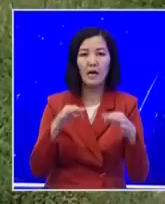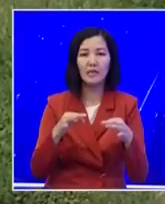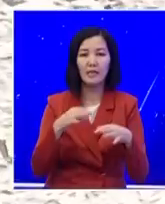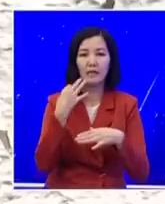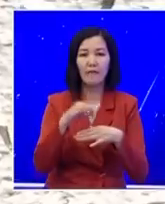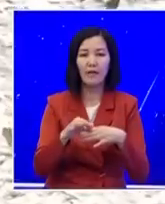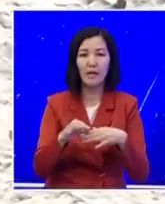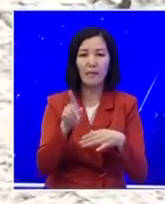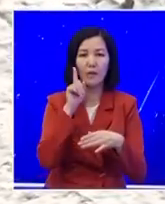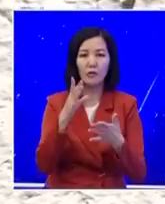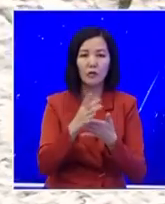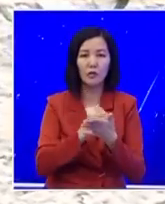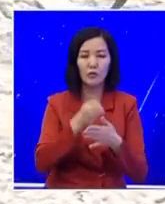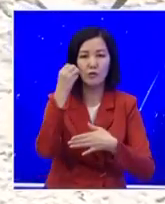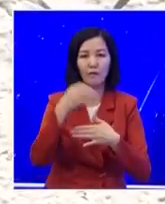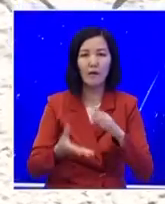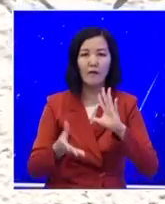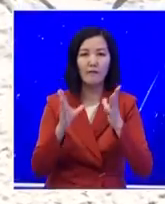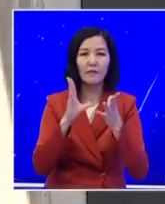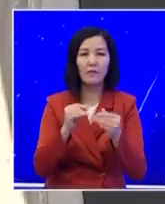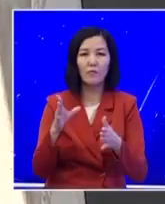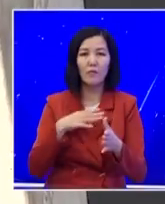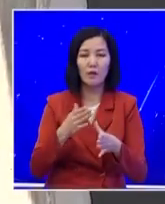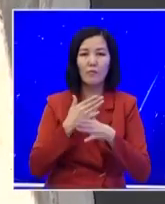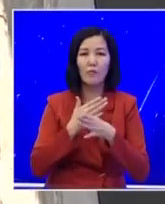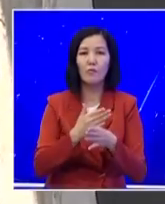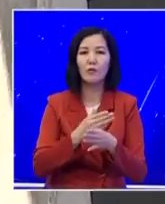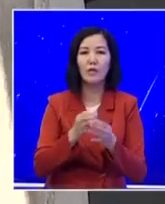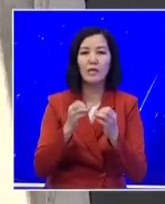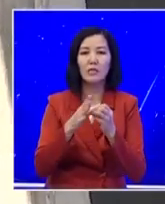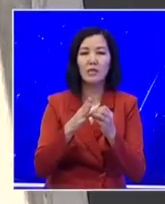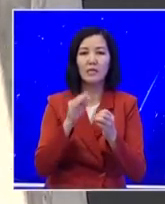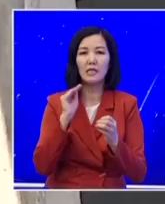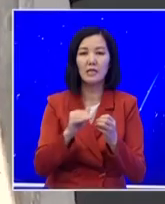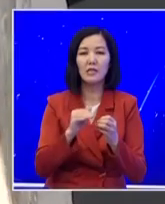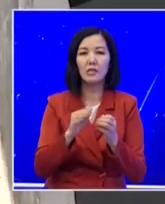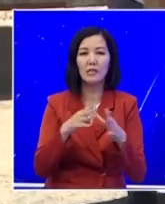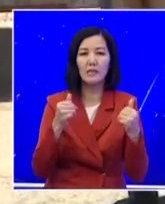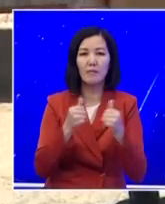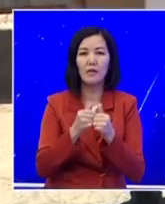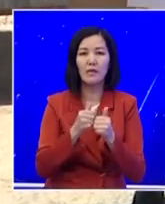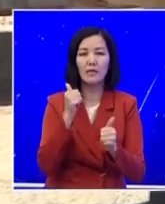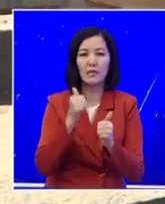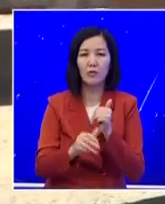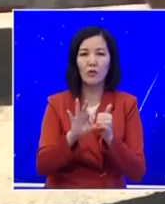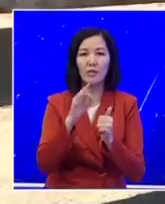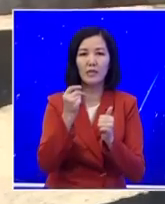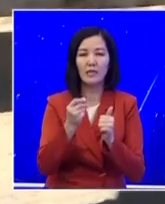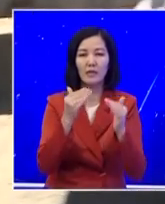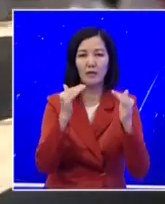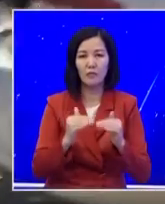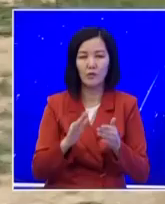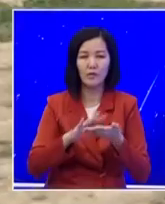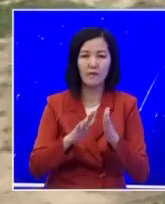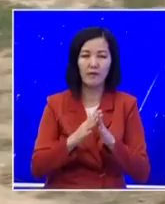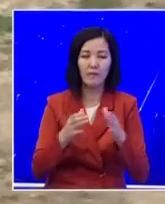Молодежного ресурсного центра. Всего по региону ими была оказана помощь более чем 13 тысячам семей из категории социально